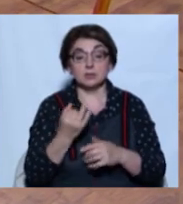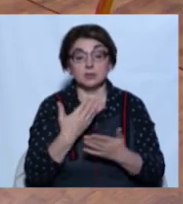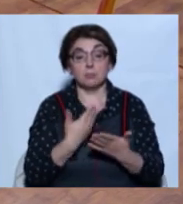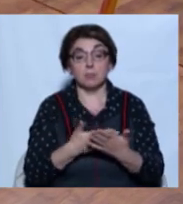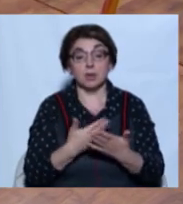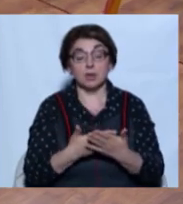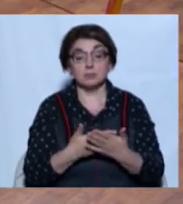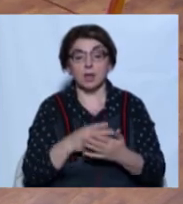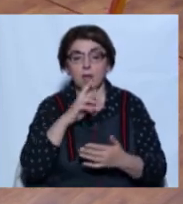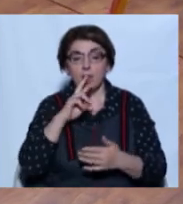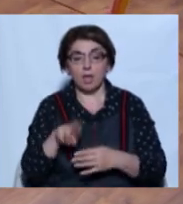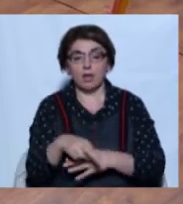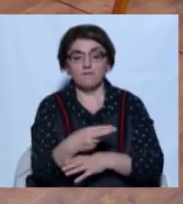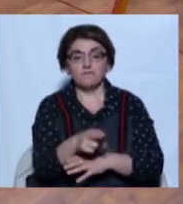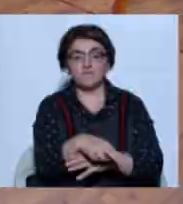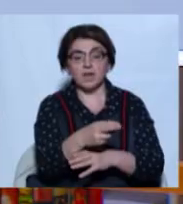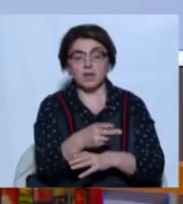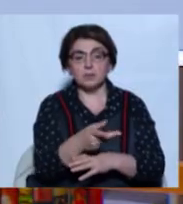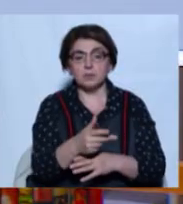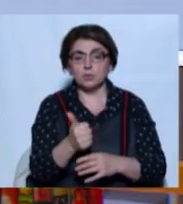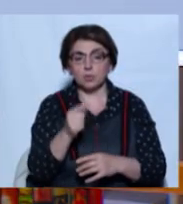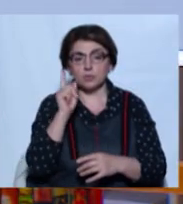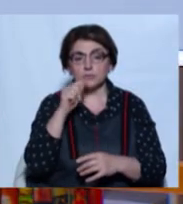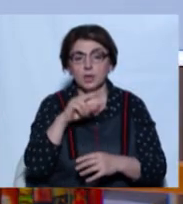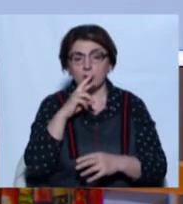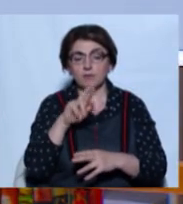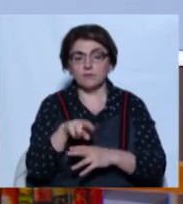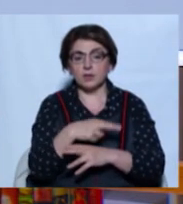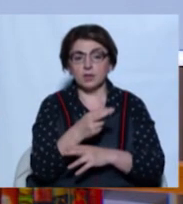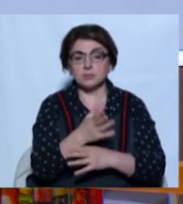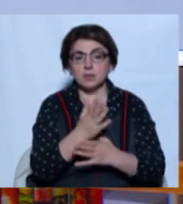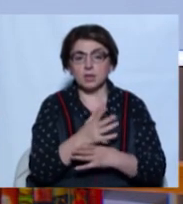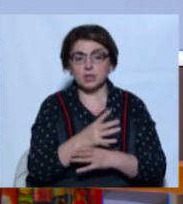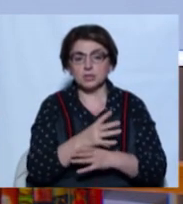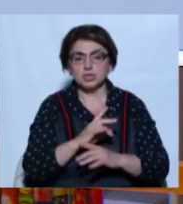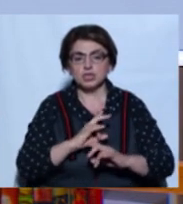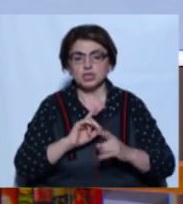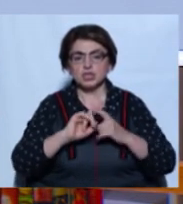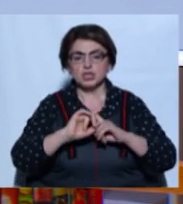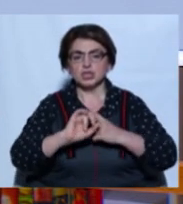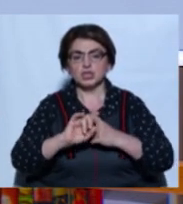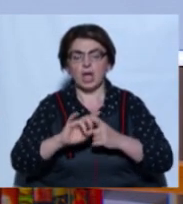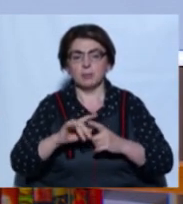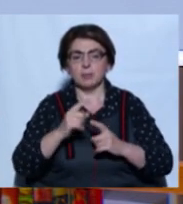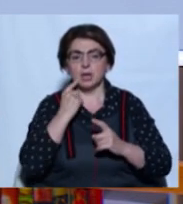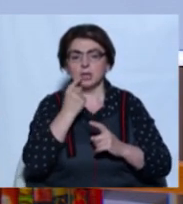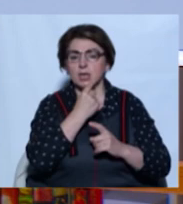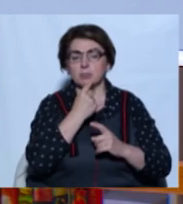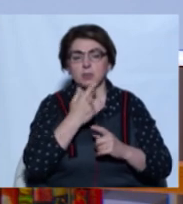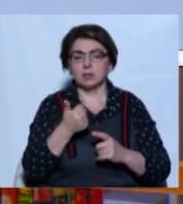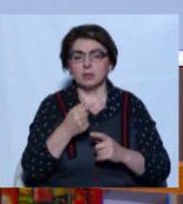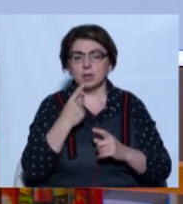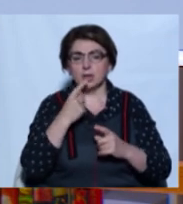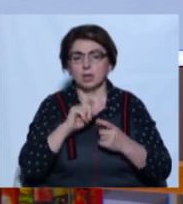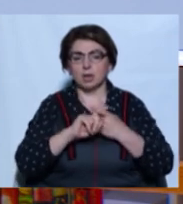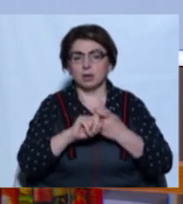მაგალითად გველების ამბავი. Როგორც იცით, გველებს აქვს შხამიანი კბილი, ხო? Რატომ არის ეხლა